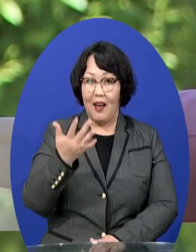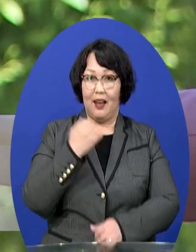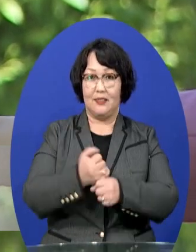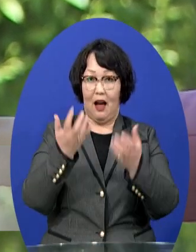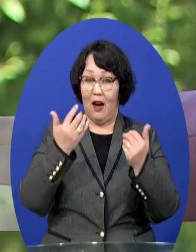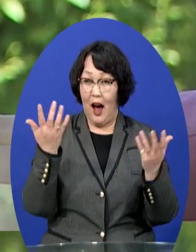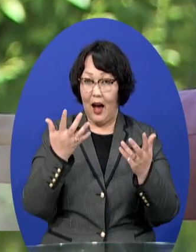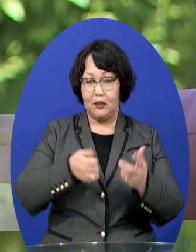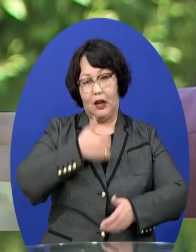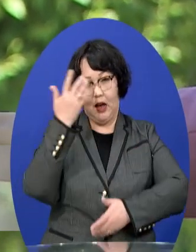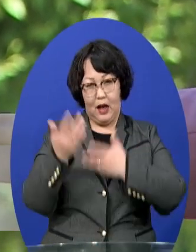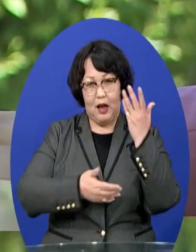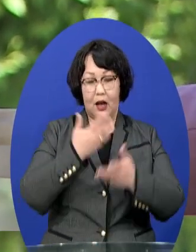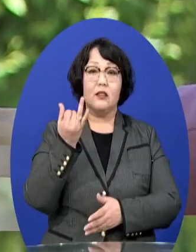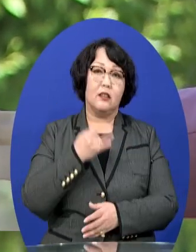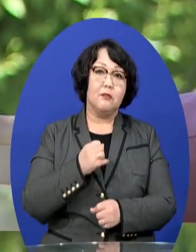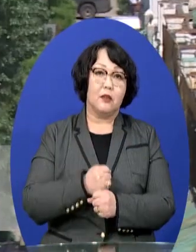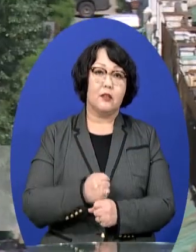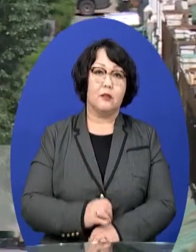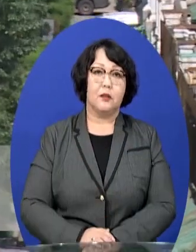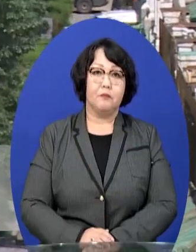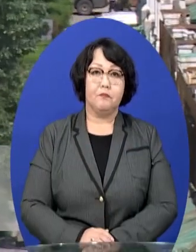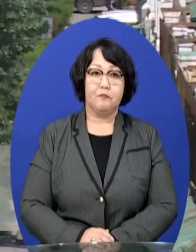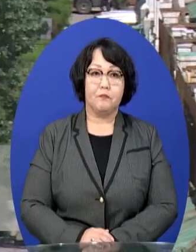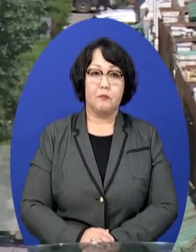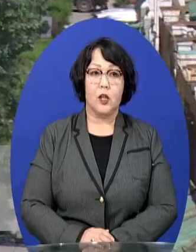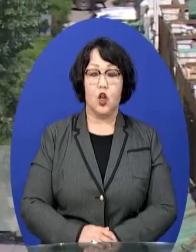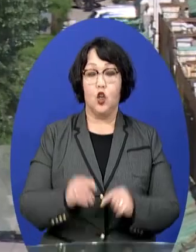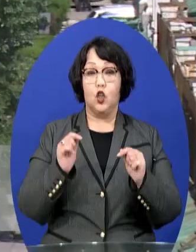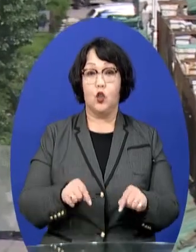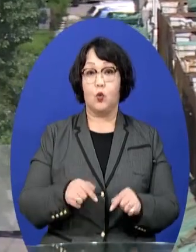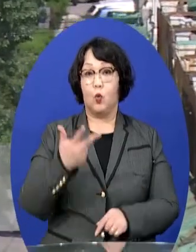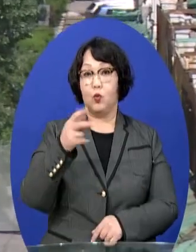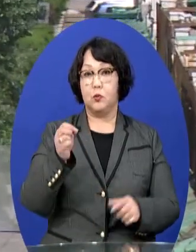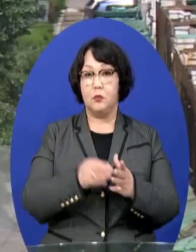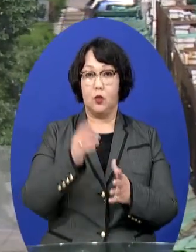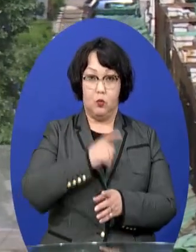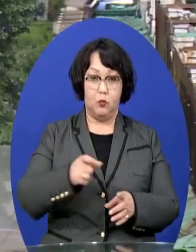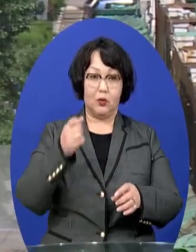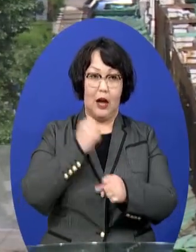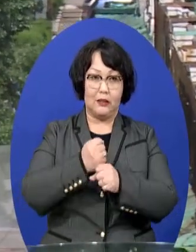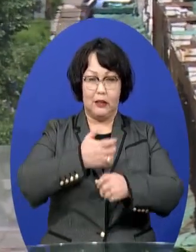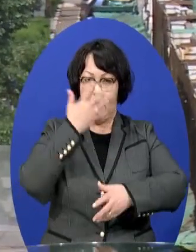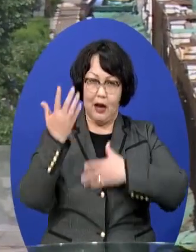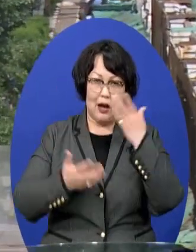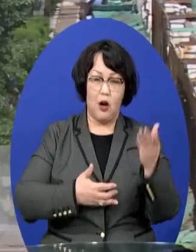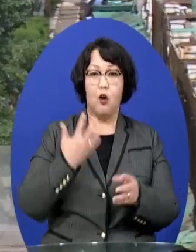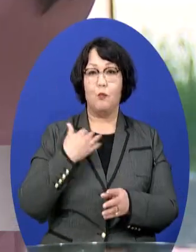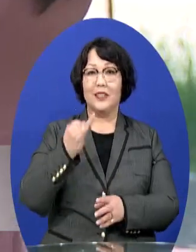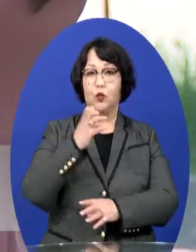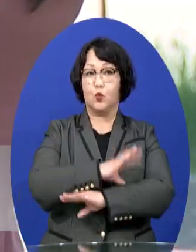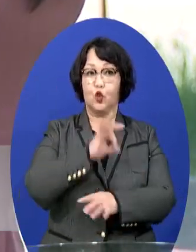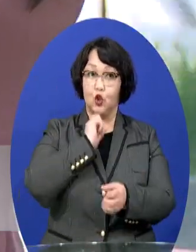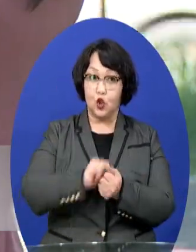хайгаал судлал яриад ч юм уу тэгжэл холбогдчихоо. Өнөөдрийн байдлаар 30 мянган орчим хүн ажлын байр хайж байна. Өмнө нь их сургуулаа